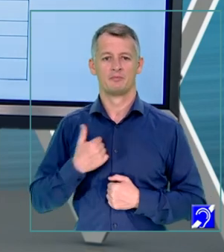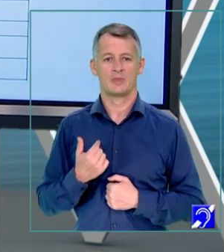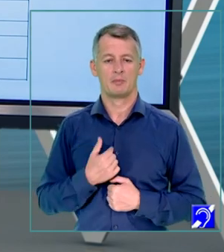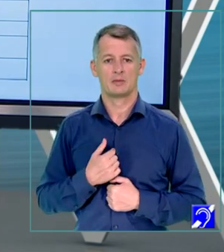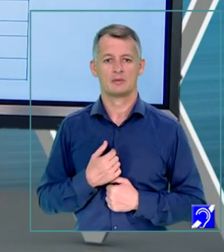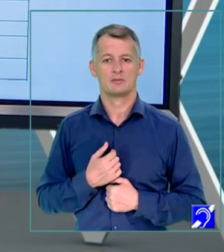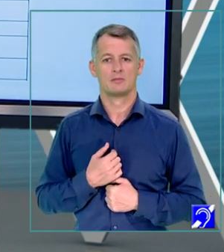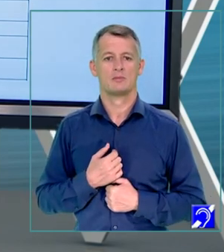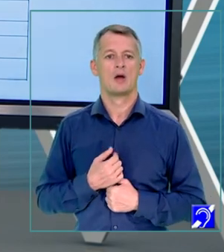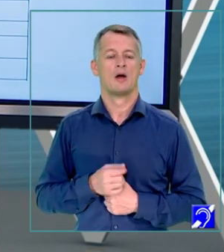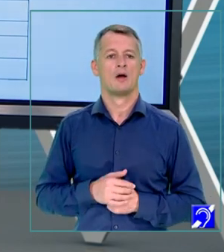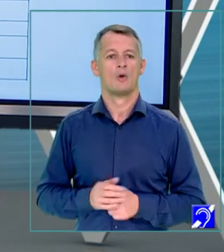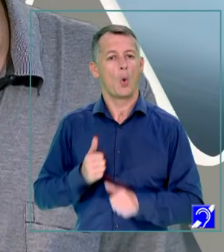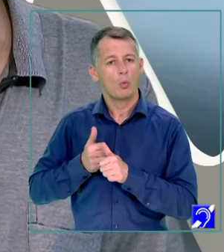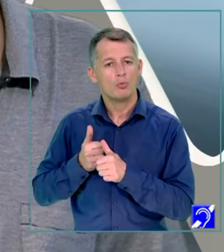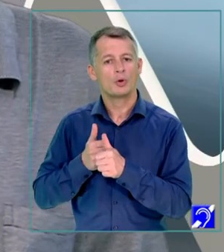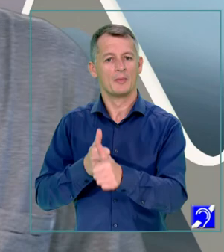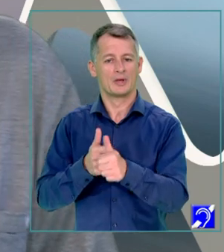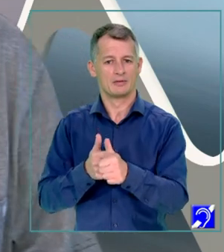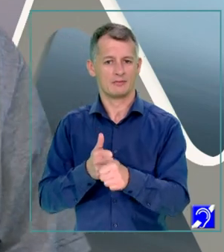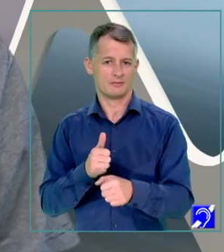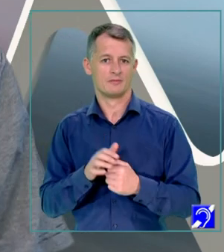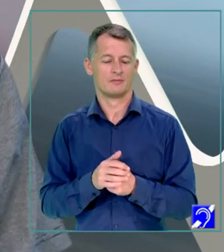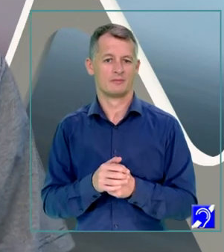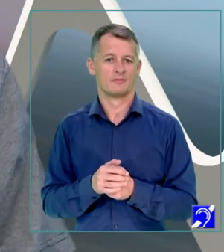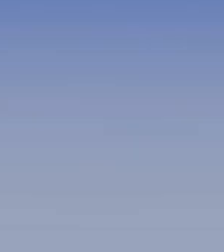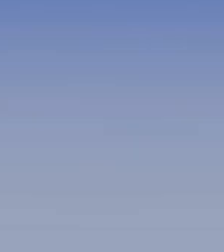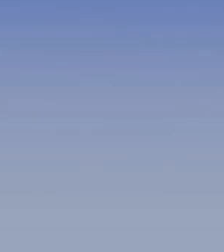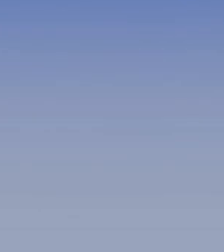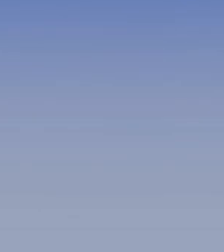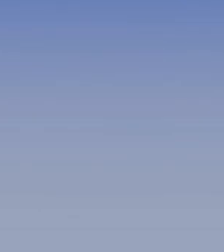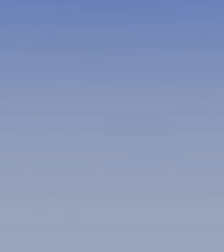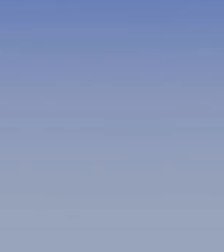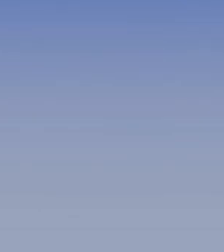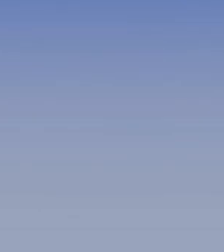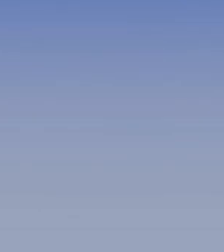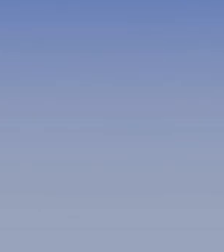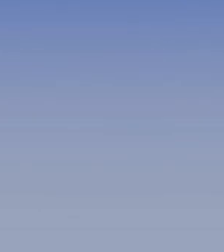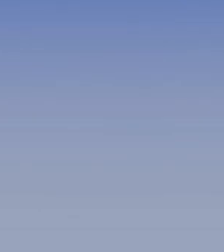și mut urmărit sper să ne vedem cu bine nu Mai bine